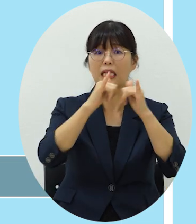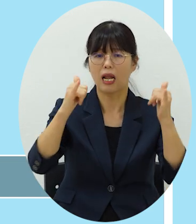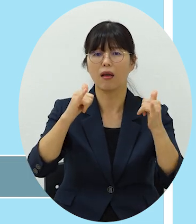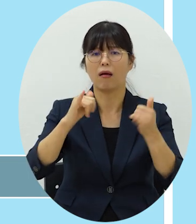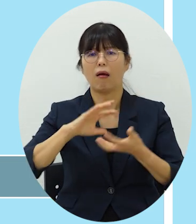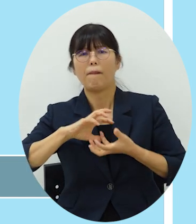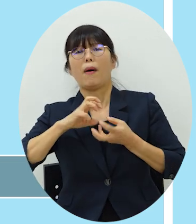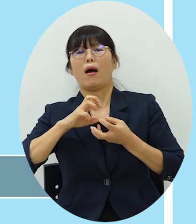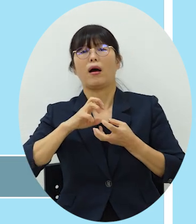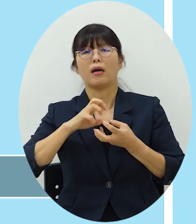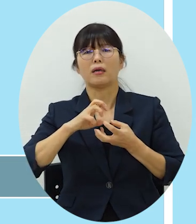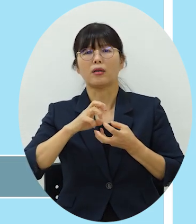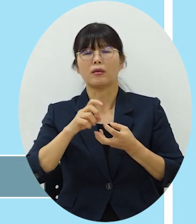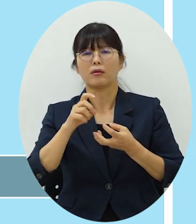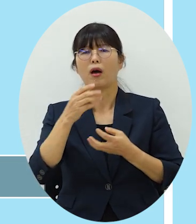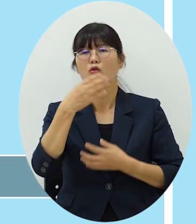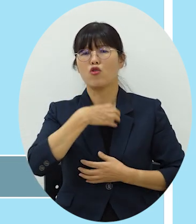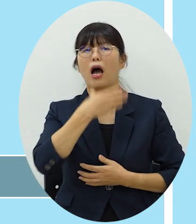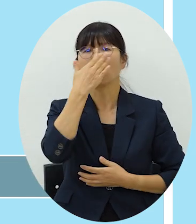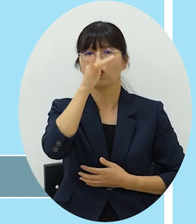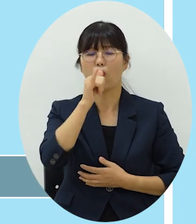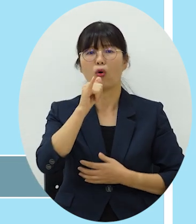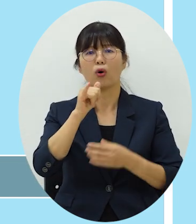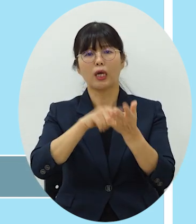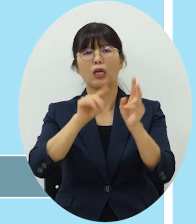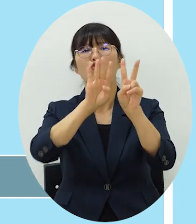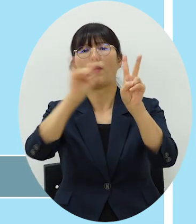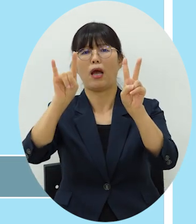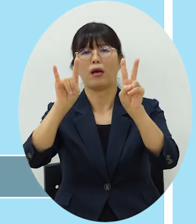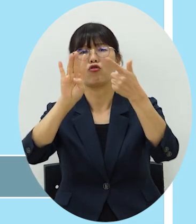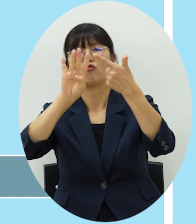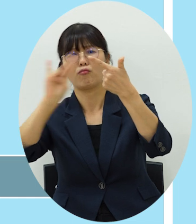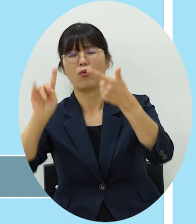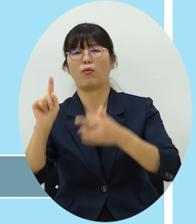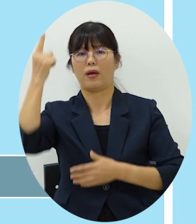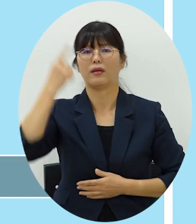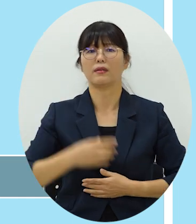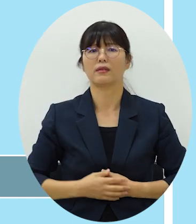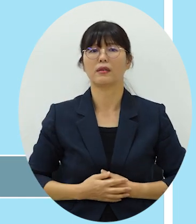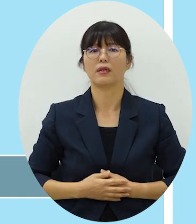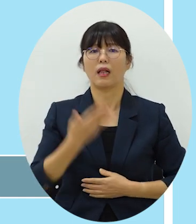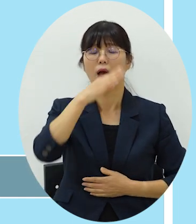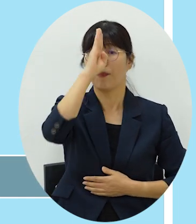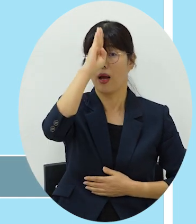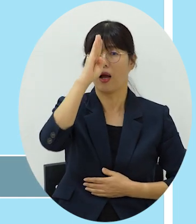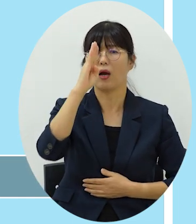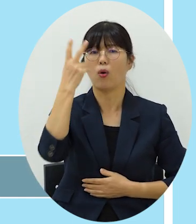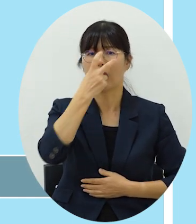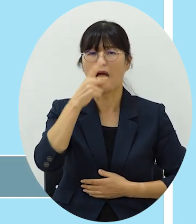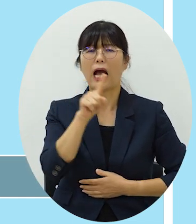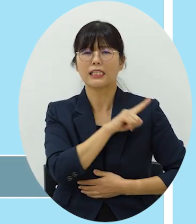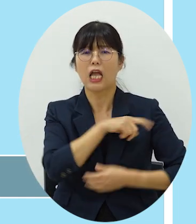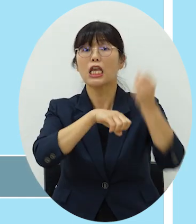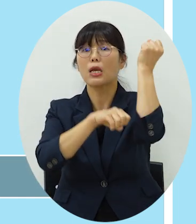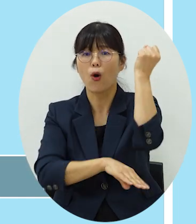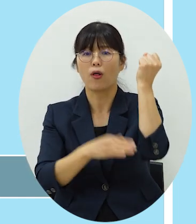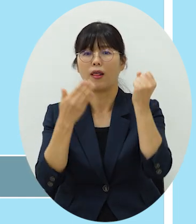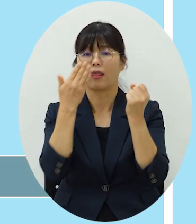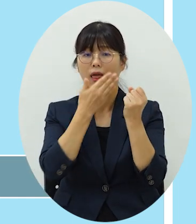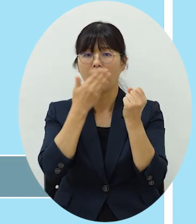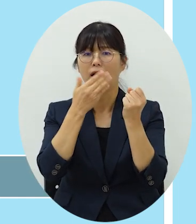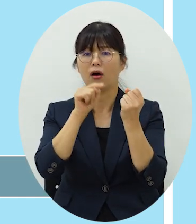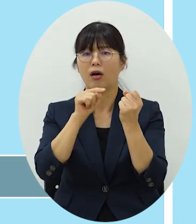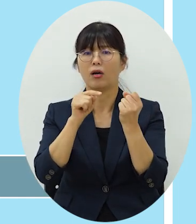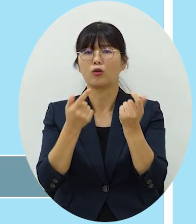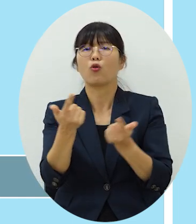사람은 심근경색증에 걸릴 위험이 약 2배에서 6배 높습니다. 당뇨병 관리의 가장 기본은